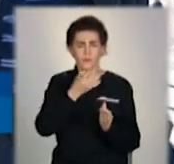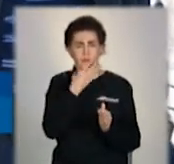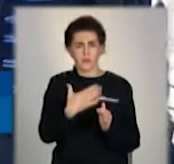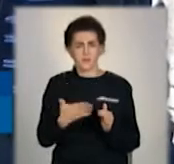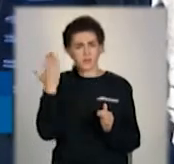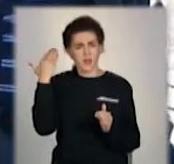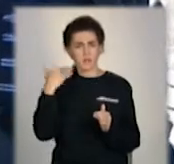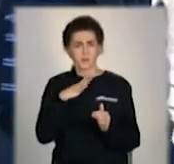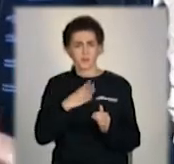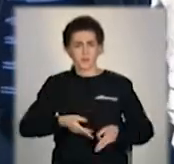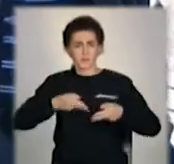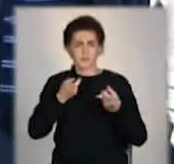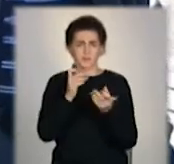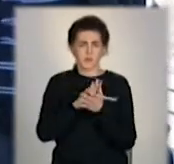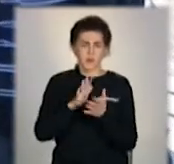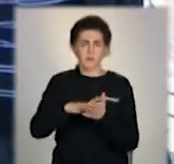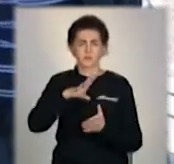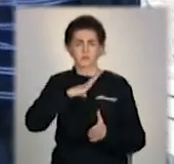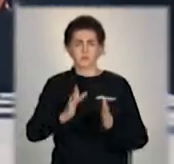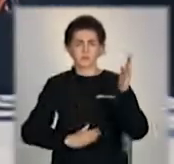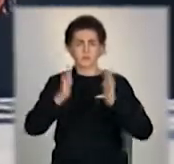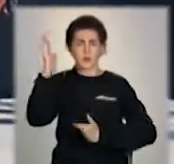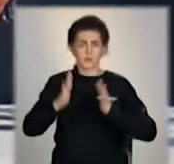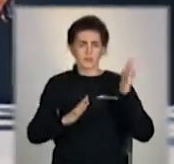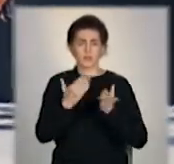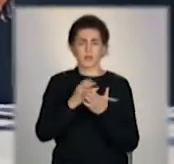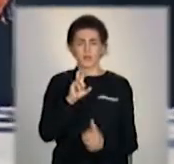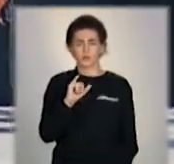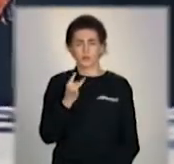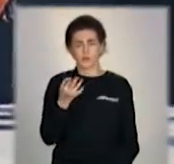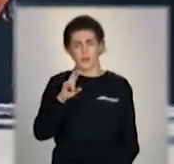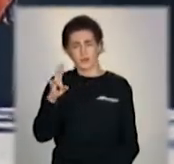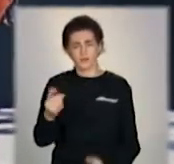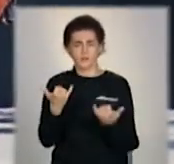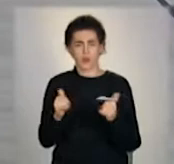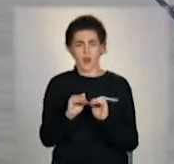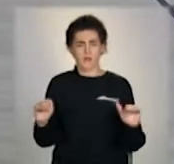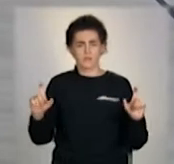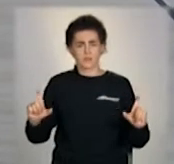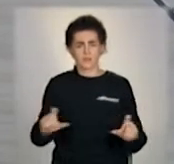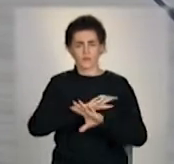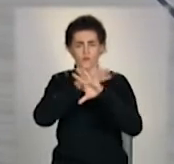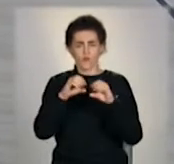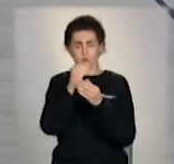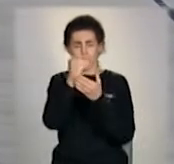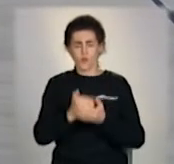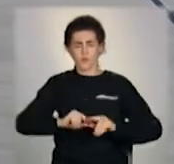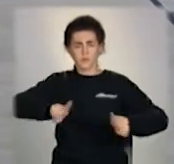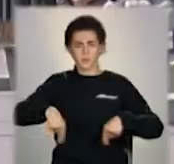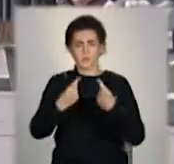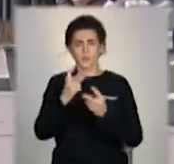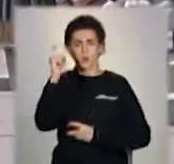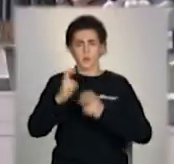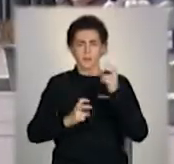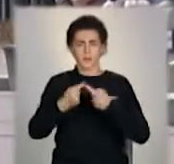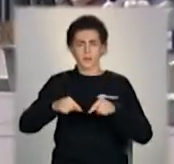помню, что раньше приезжала, так такие высокие бурьяны были. Лавочки поставили. Такий проєкт допомогли реалізувати місту працівники